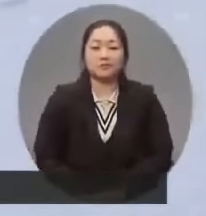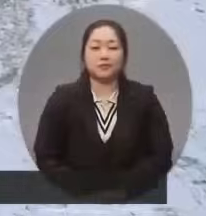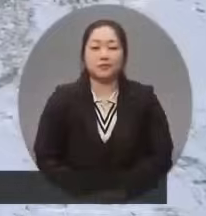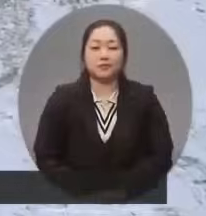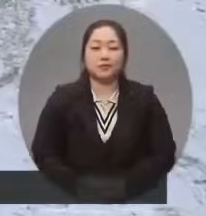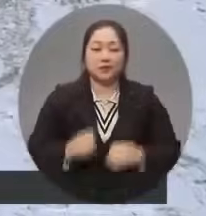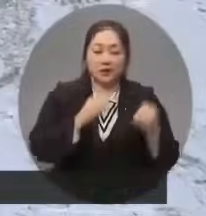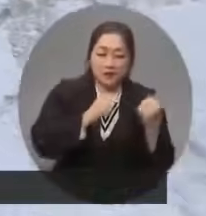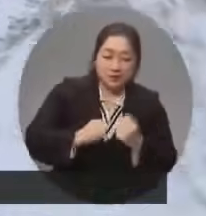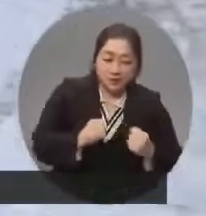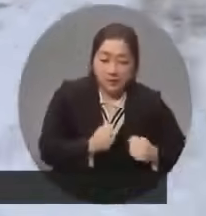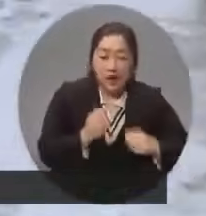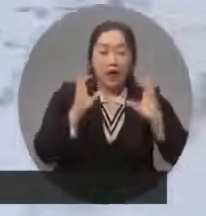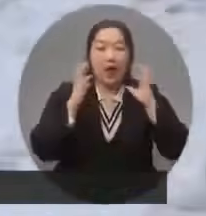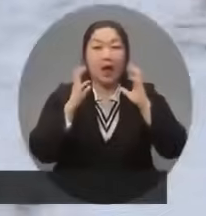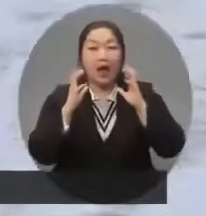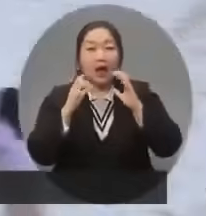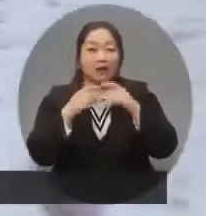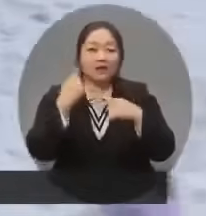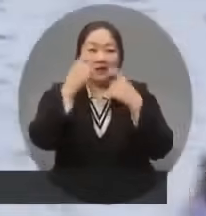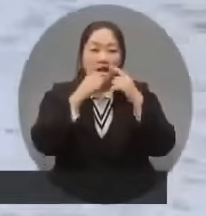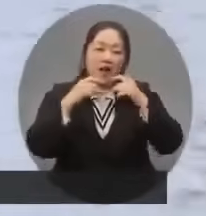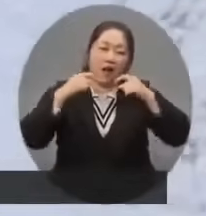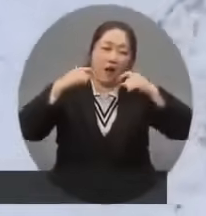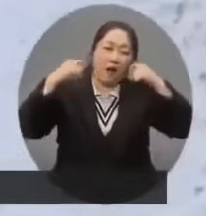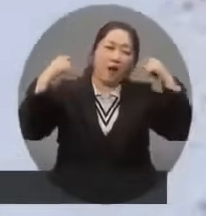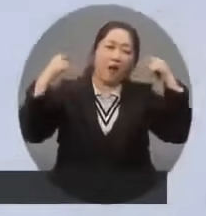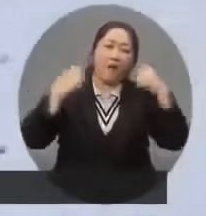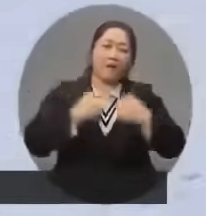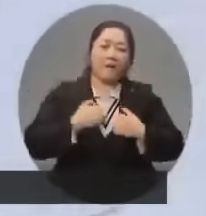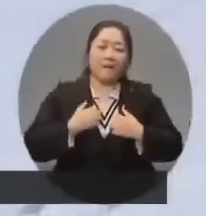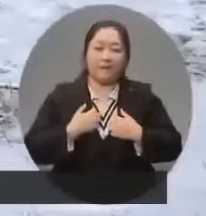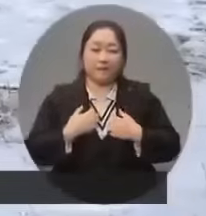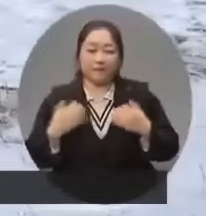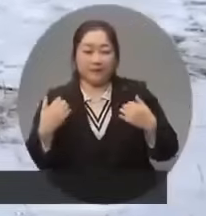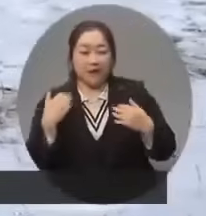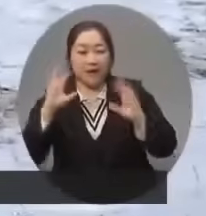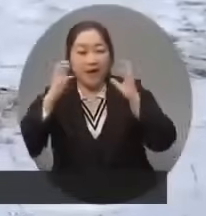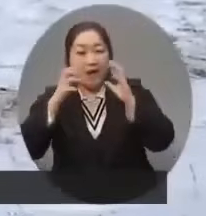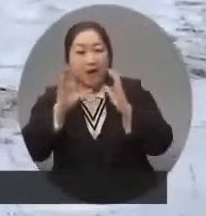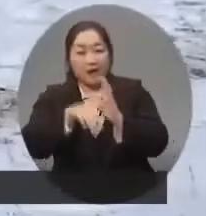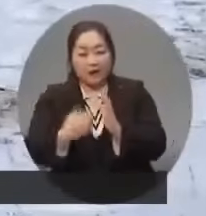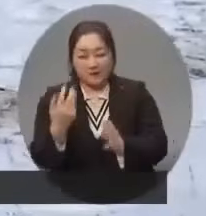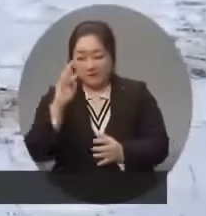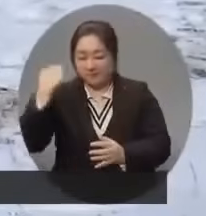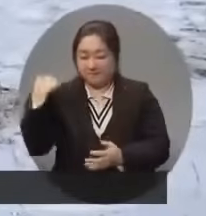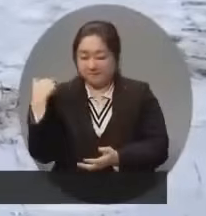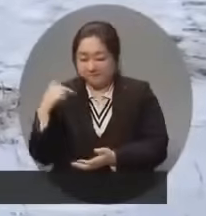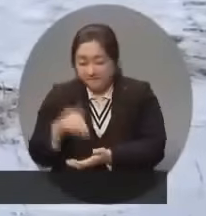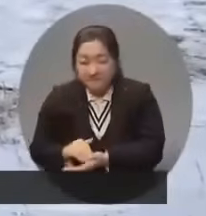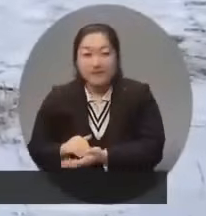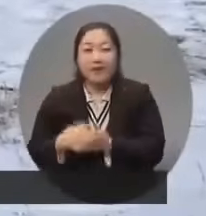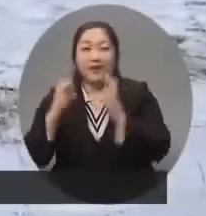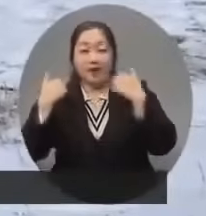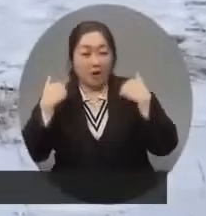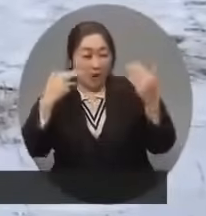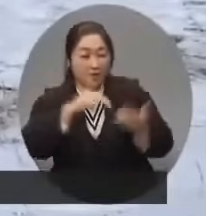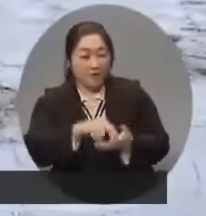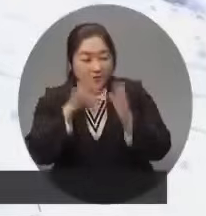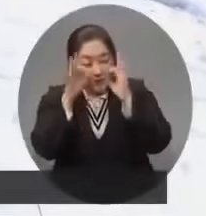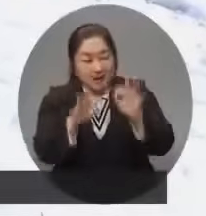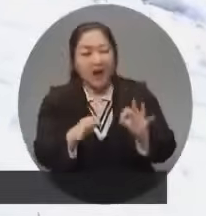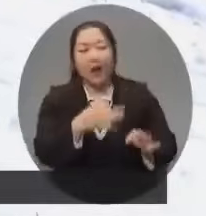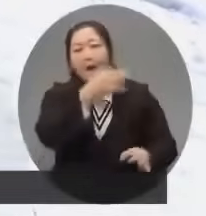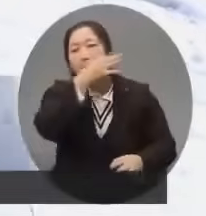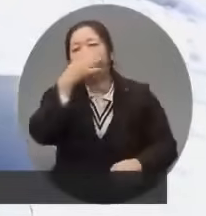눈썰매에 몸을 맡긴 아이들의 얼굴에선 함박웃음이 피어나고 어느새 동심의 세계로 돌아간 어른들도 신이 났습니다.